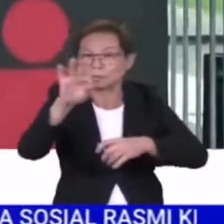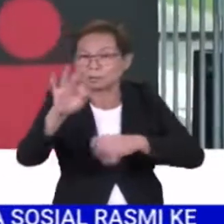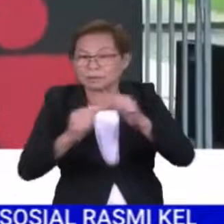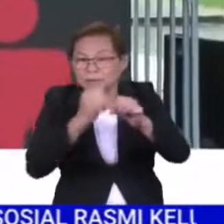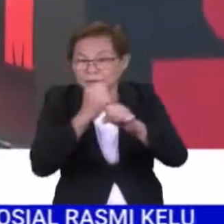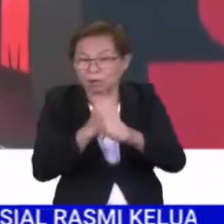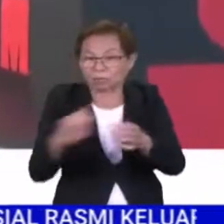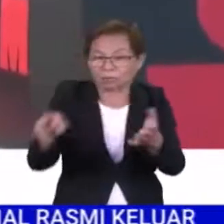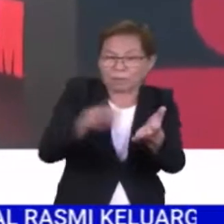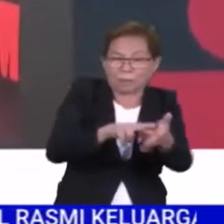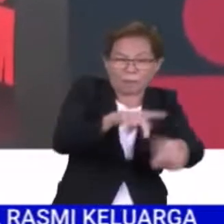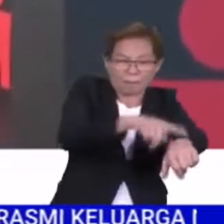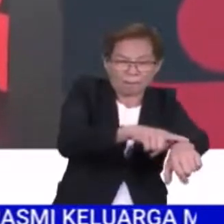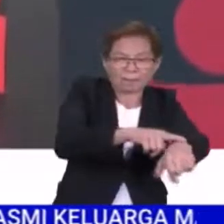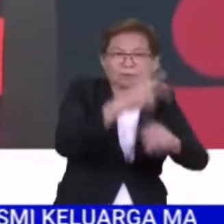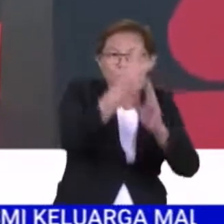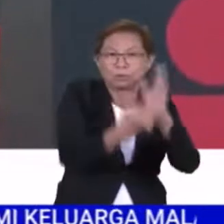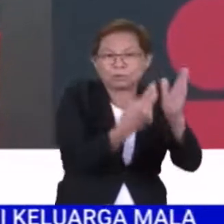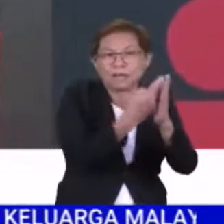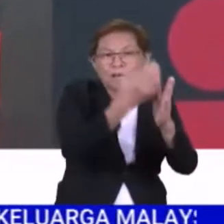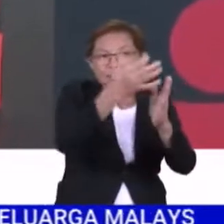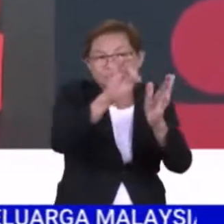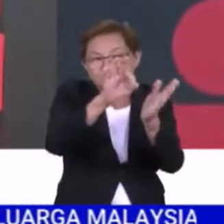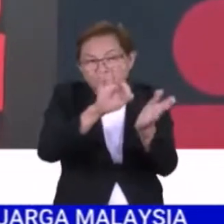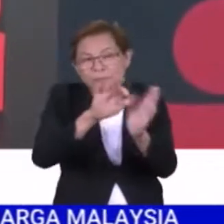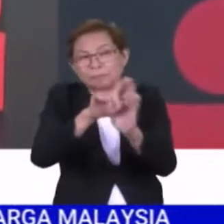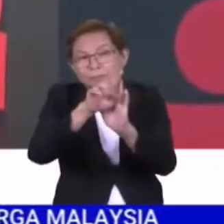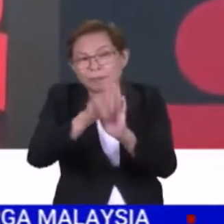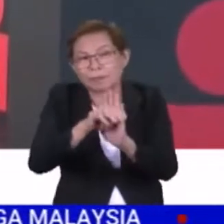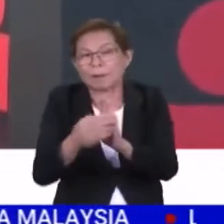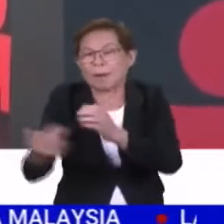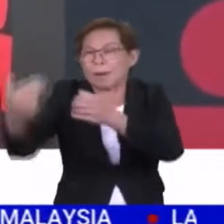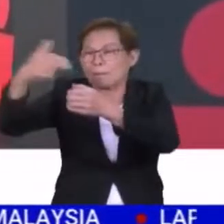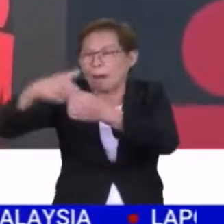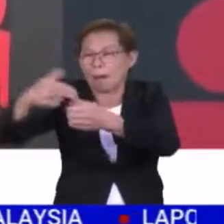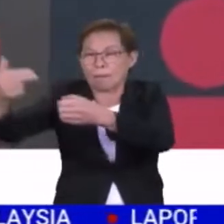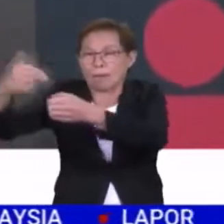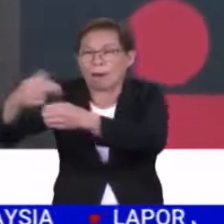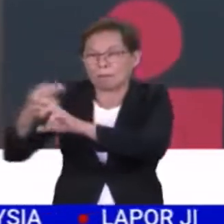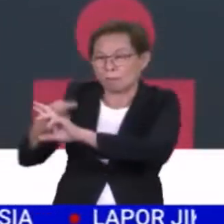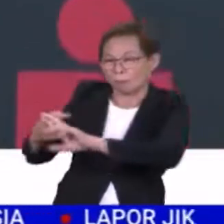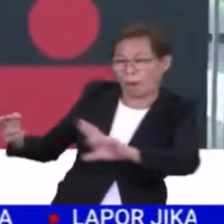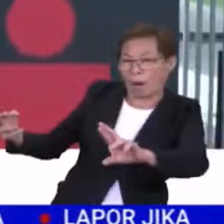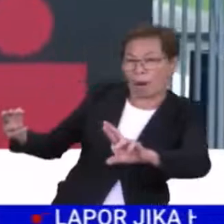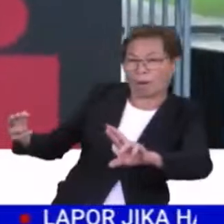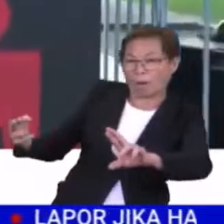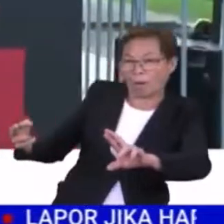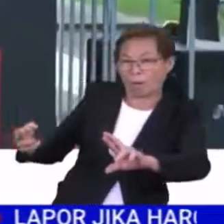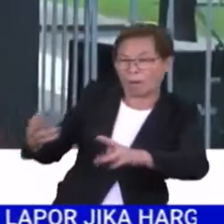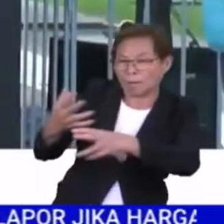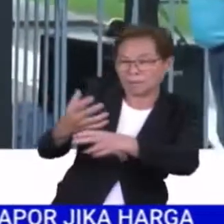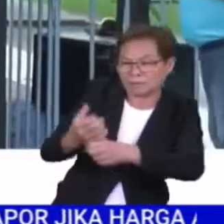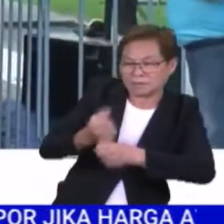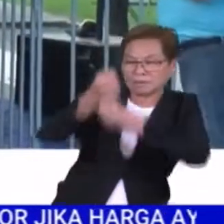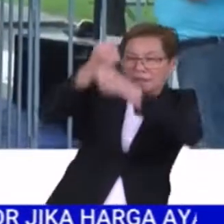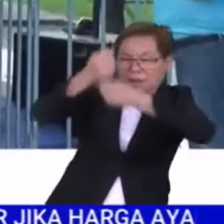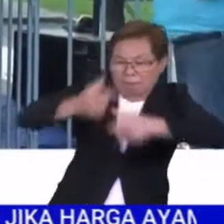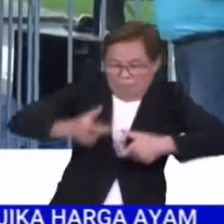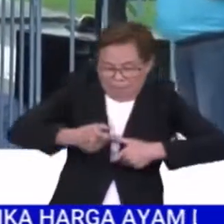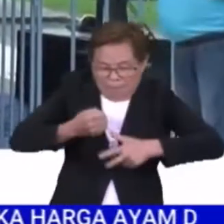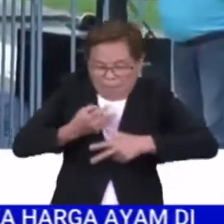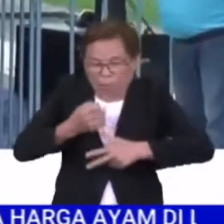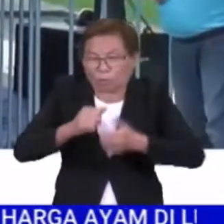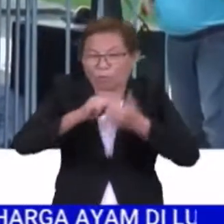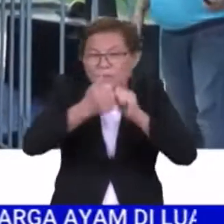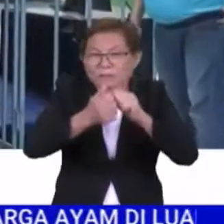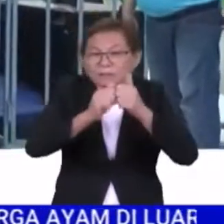tahun dengan catatan masa 2 jam 19 minit. Penyertaan tersebut merupakan persiapan mereka memburu pingat emas pada Kejohanan Sukan